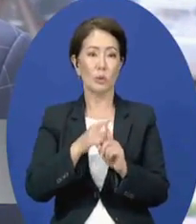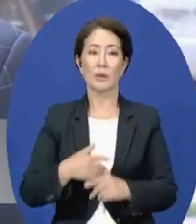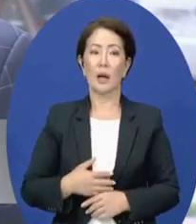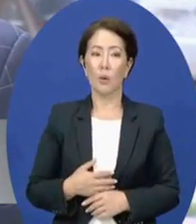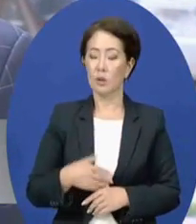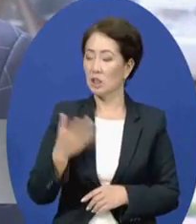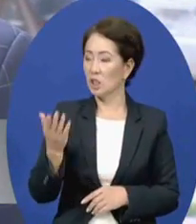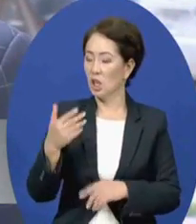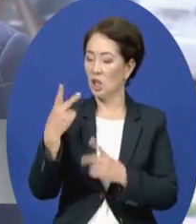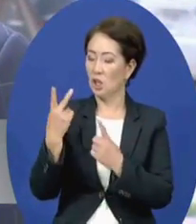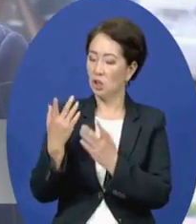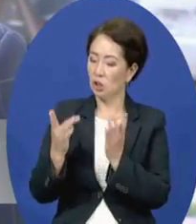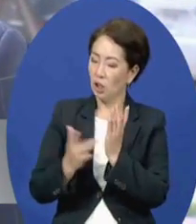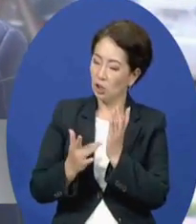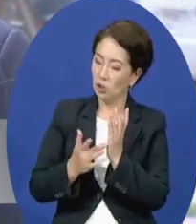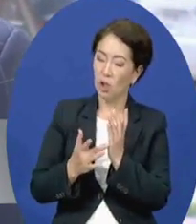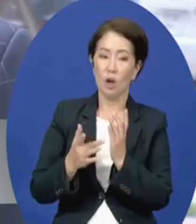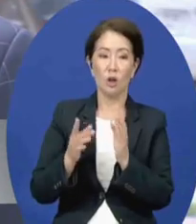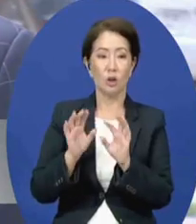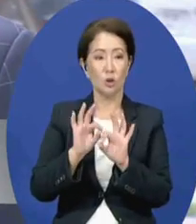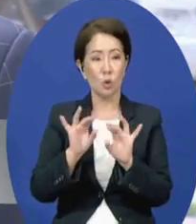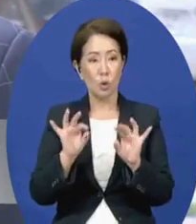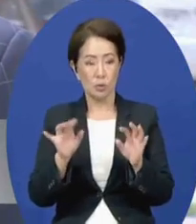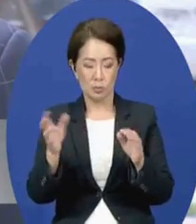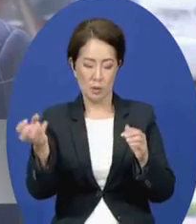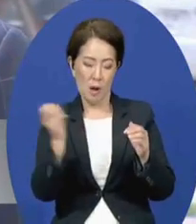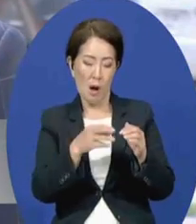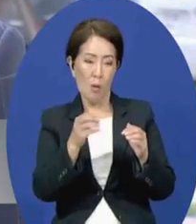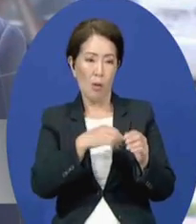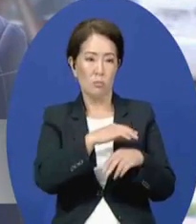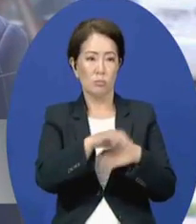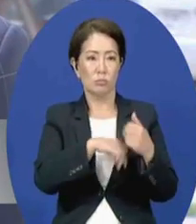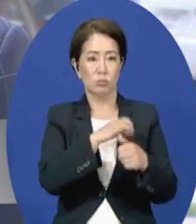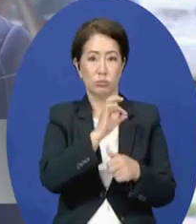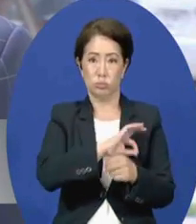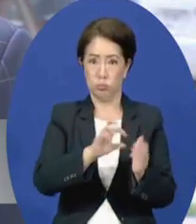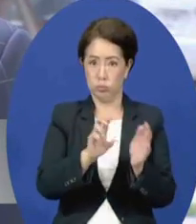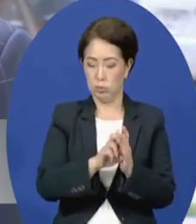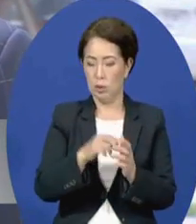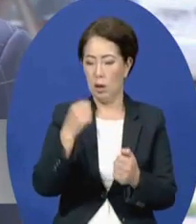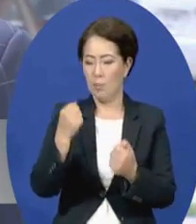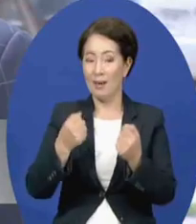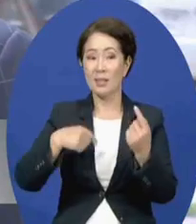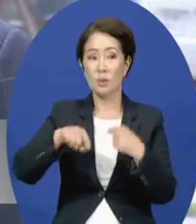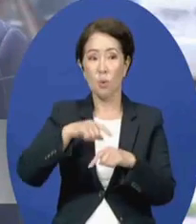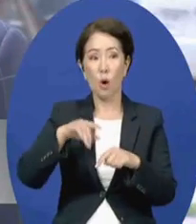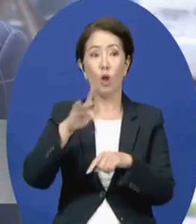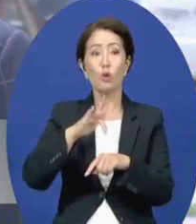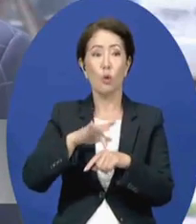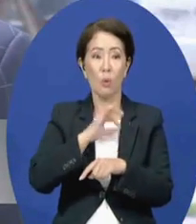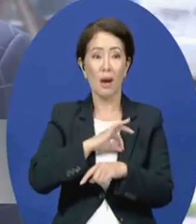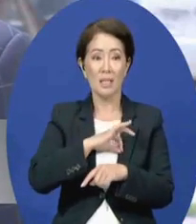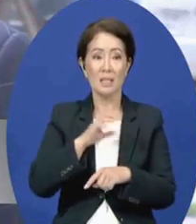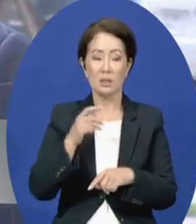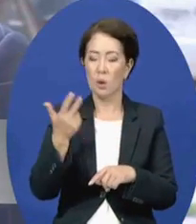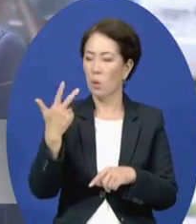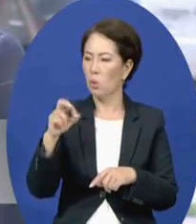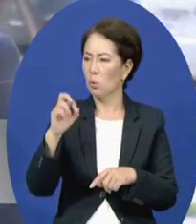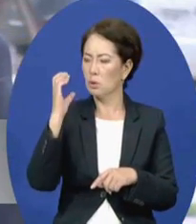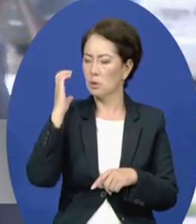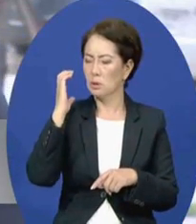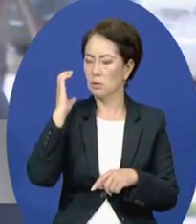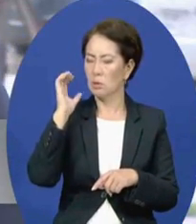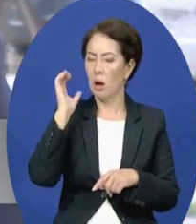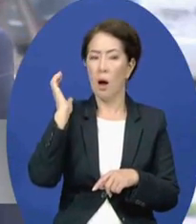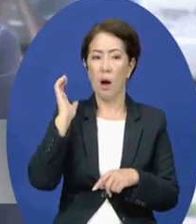тэр одоо технологи төхөөрөмжийг бол суйрлуулад явчих юм бүрэн боломжтой. Автоугаалгын төвүүд бол хэрэгжилж байна. 30 гаруй автоугаалгын төв